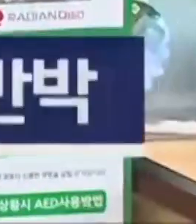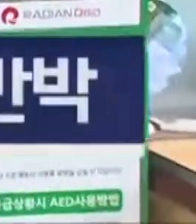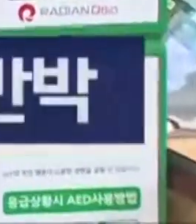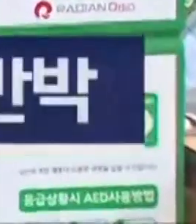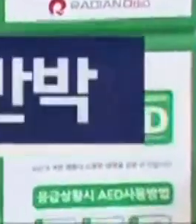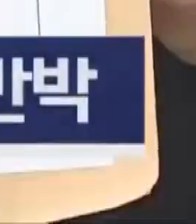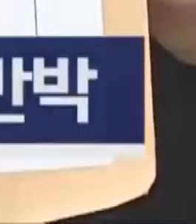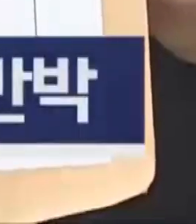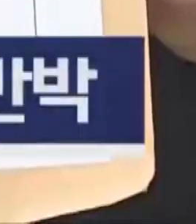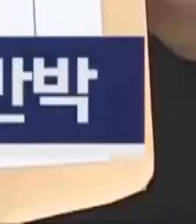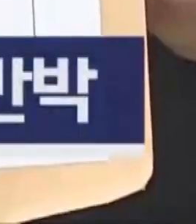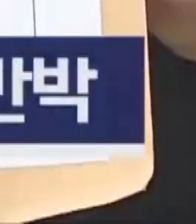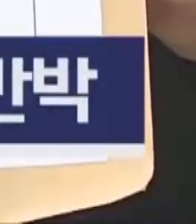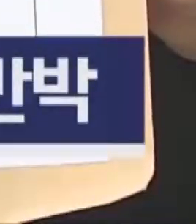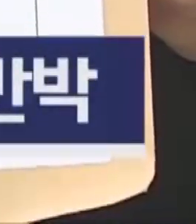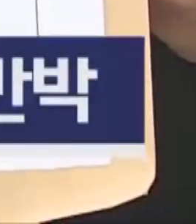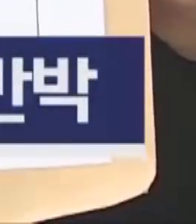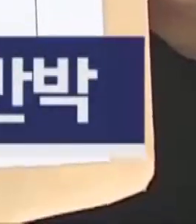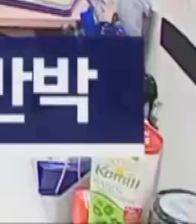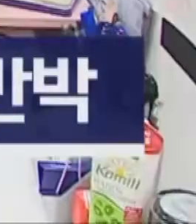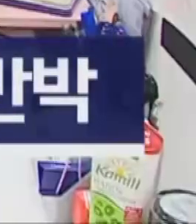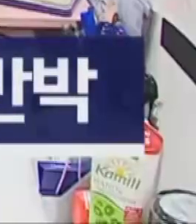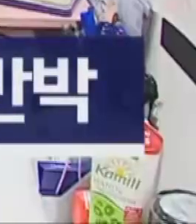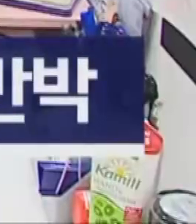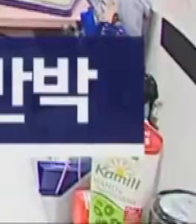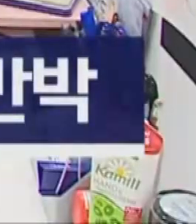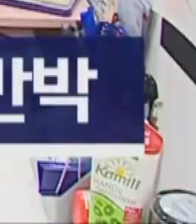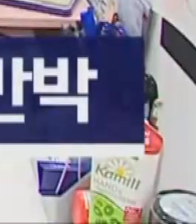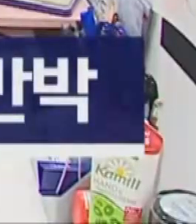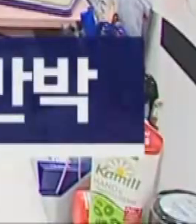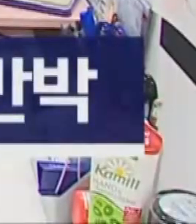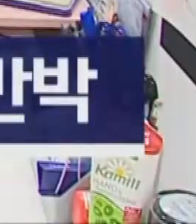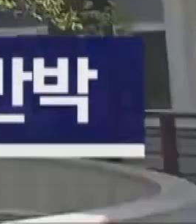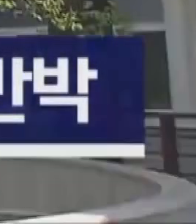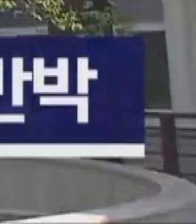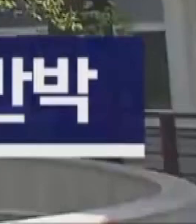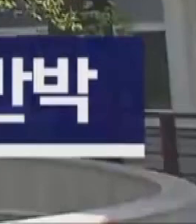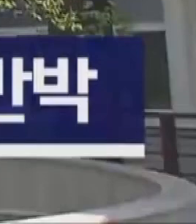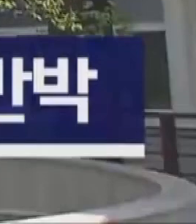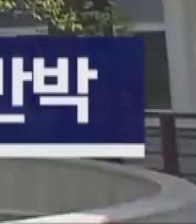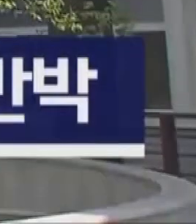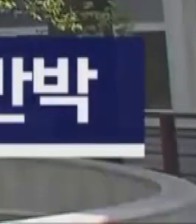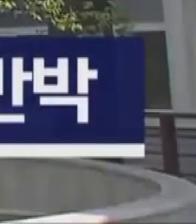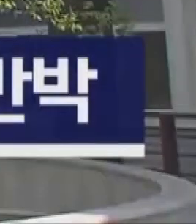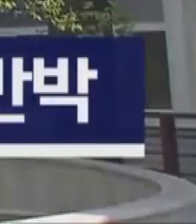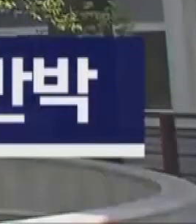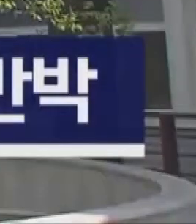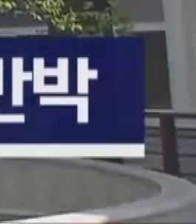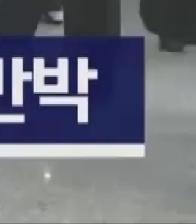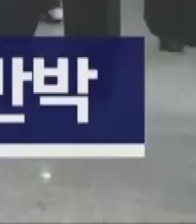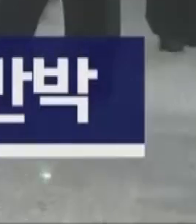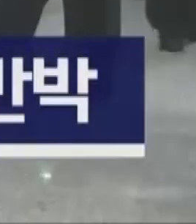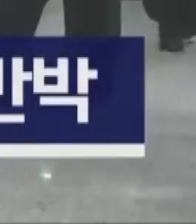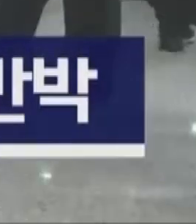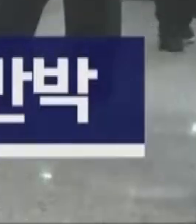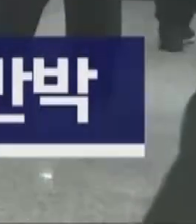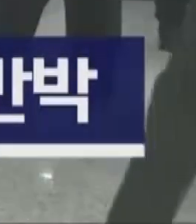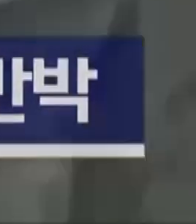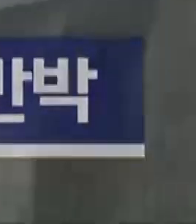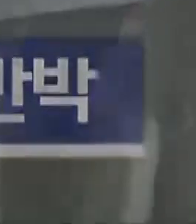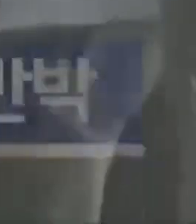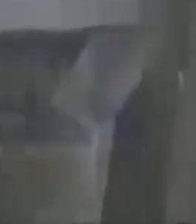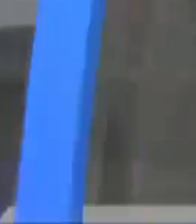순천 광양 곡성 고래갑 선거구의 후보들이 순천시의 관권선거 의혹을 경찰에 고발했습니다. 순천시는 무관한